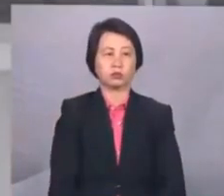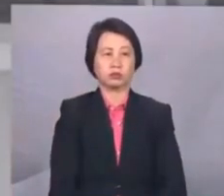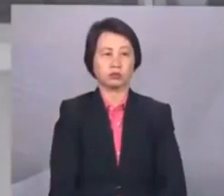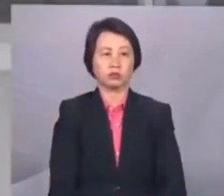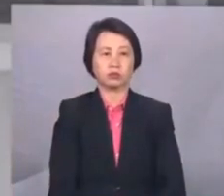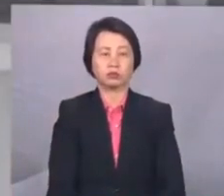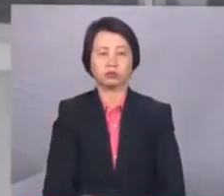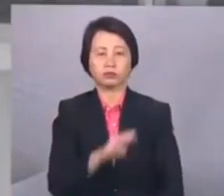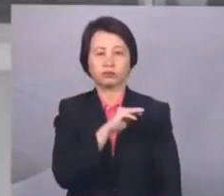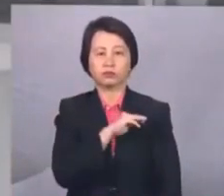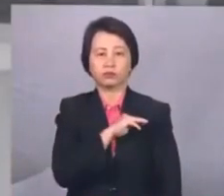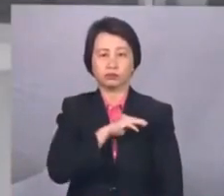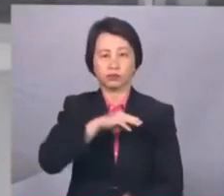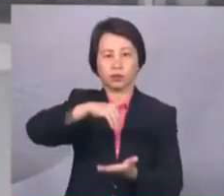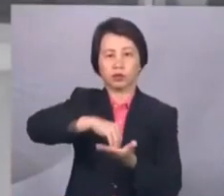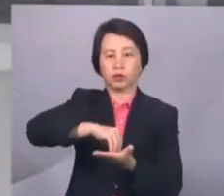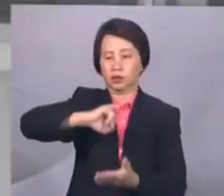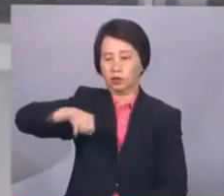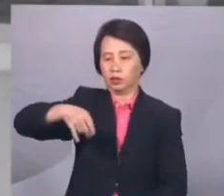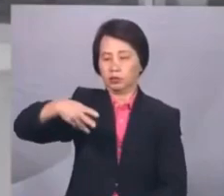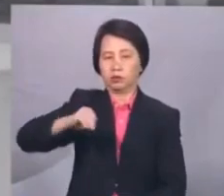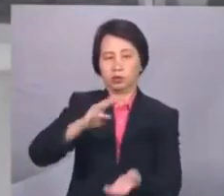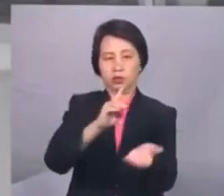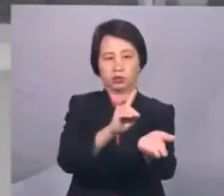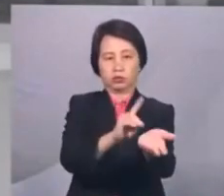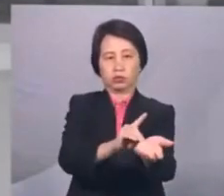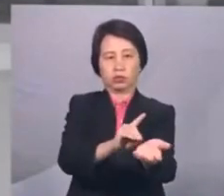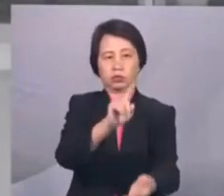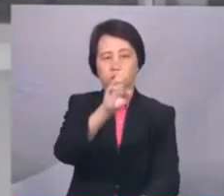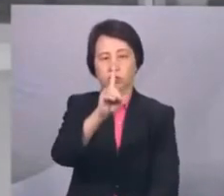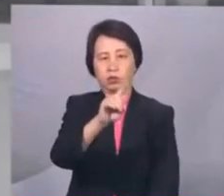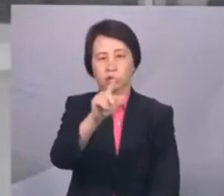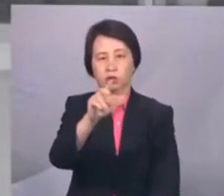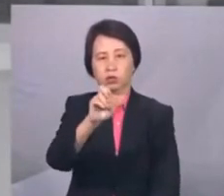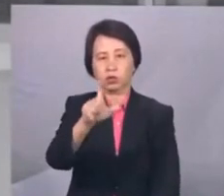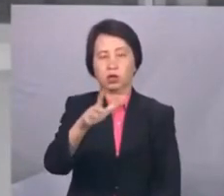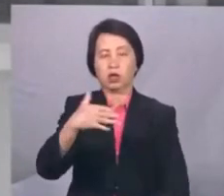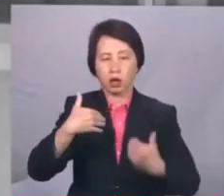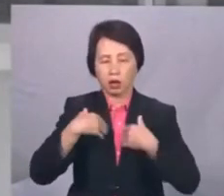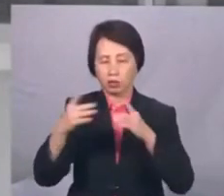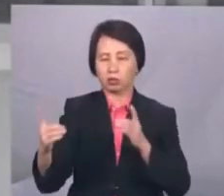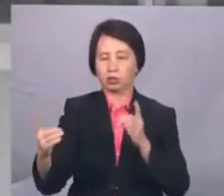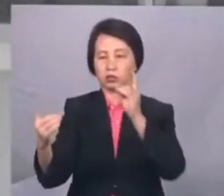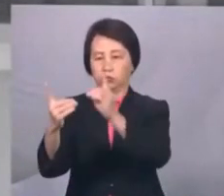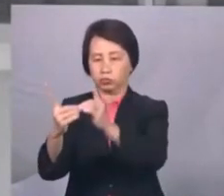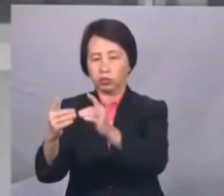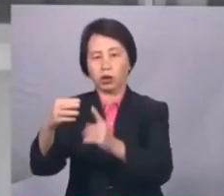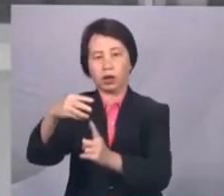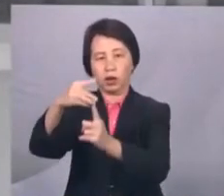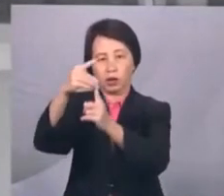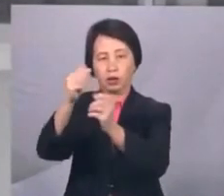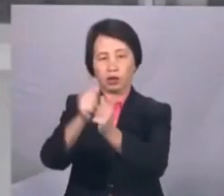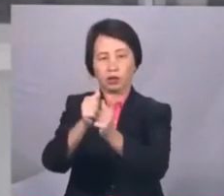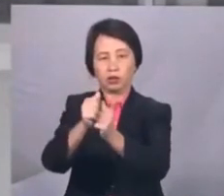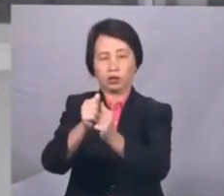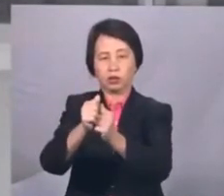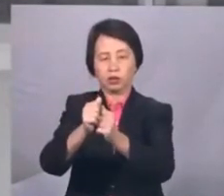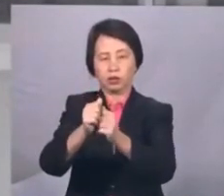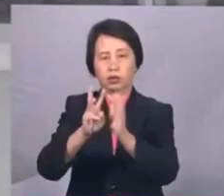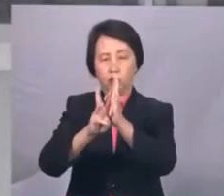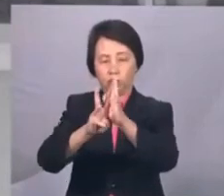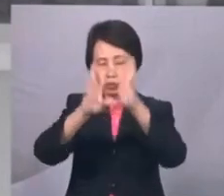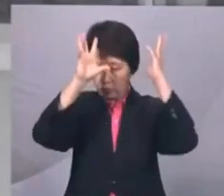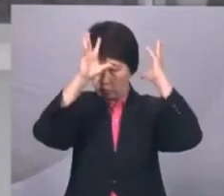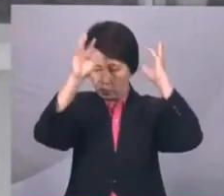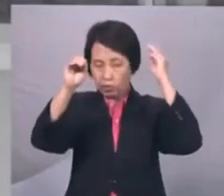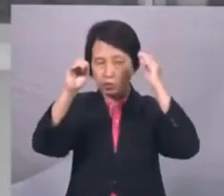Hai menteri di jabatan Perdana Menteri data-data Zulkifli Muhammad Al Bakrie akan mengadakan pertemuan khas bersama pihak kedutaan Arab Saudi di